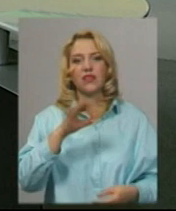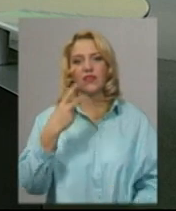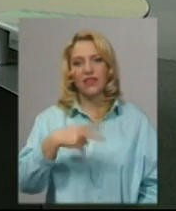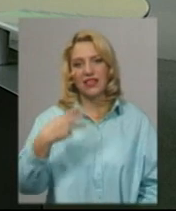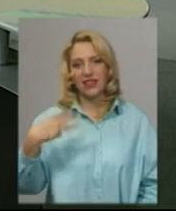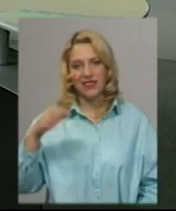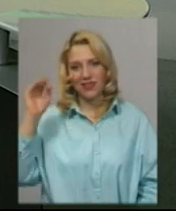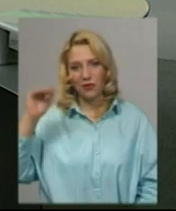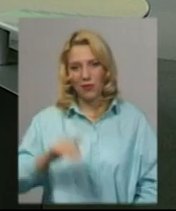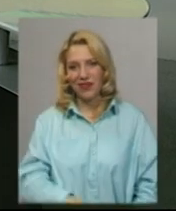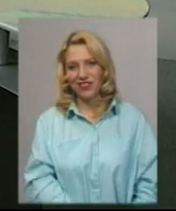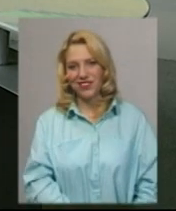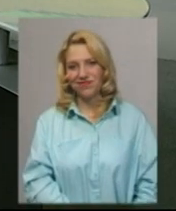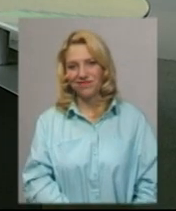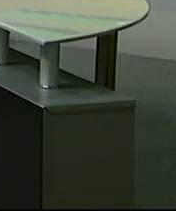.30. Побачимось.